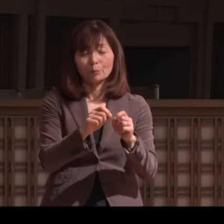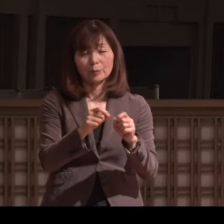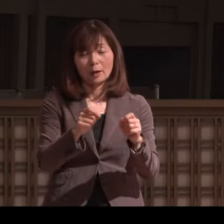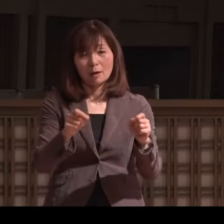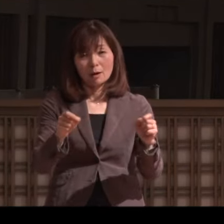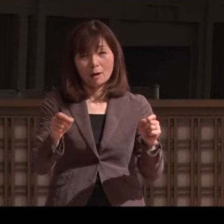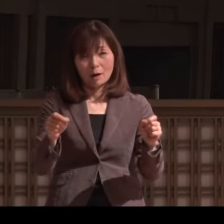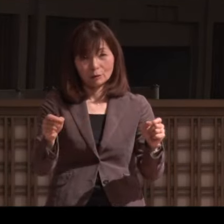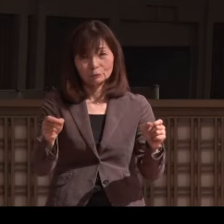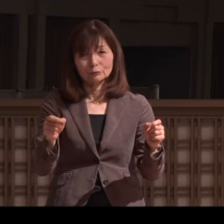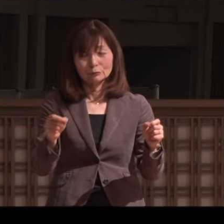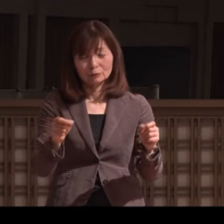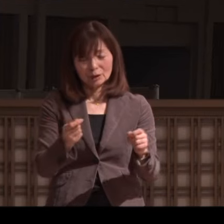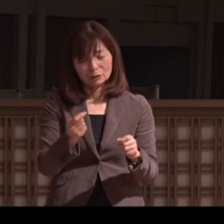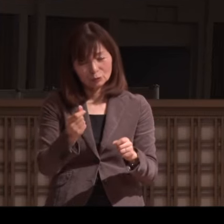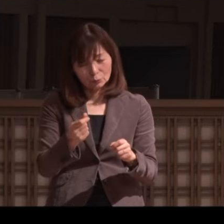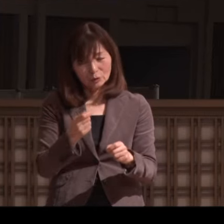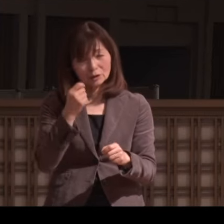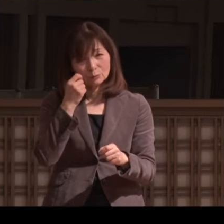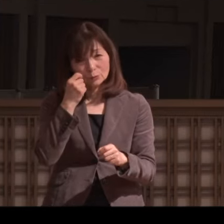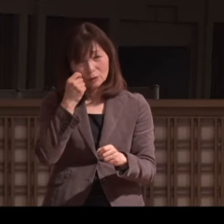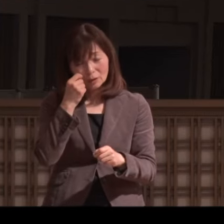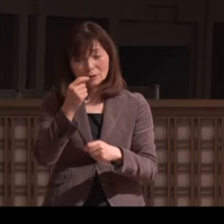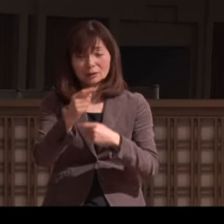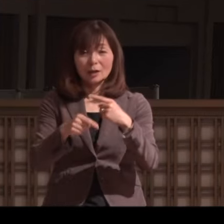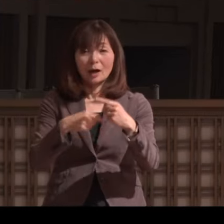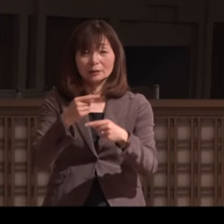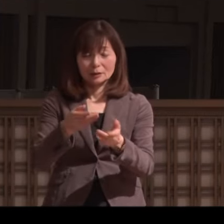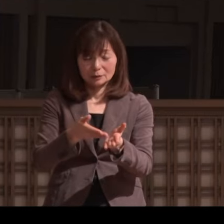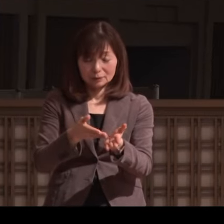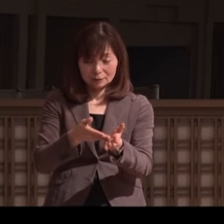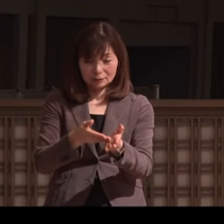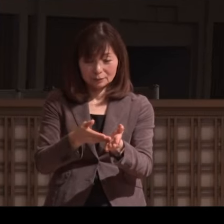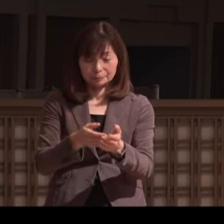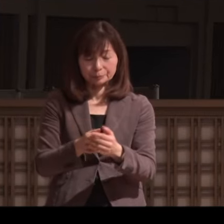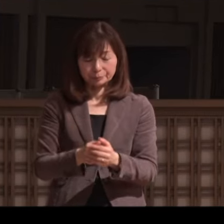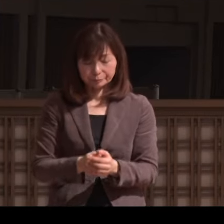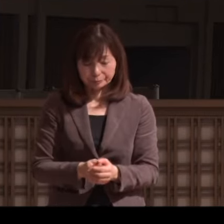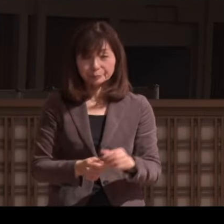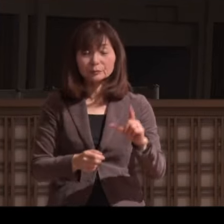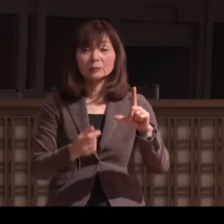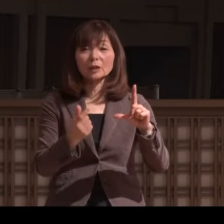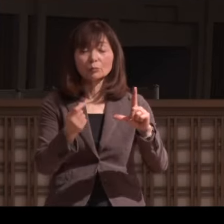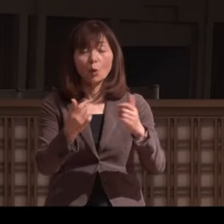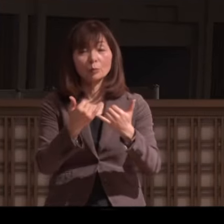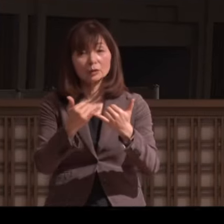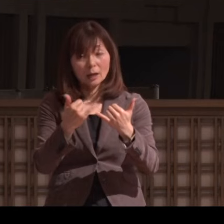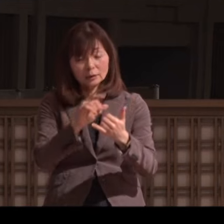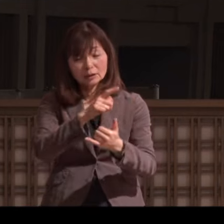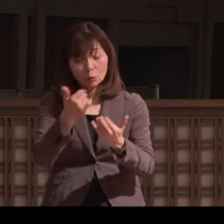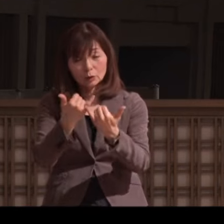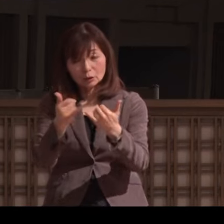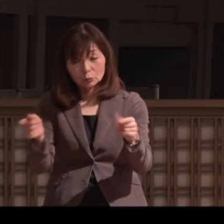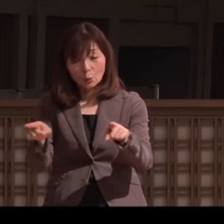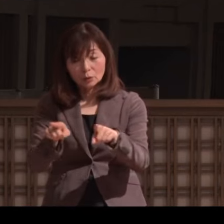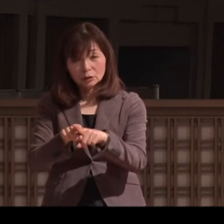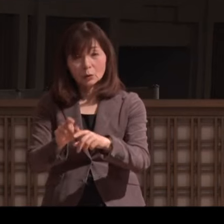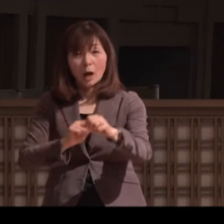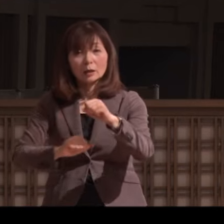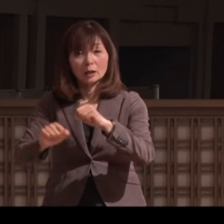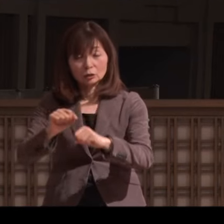て若干小難しい話をしますね5分で喋れるかどうかわかんないけど実はエルモみたいないろんな人たちと一緒に活動